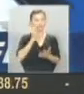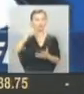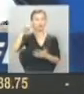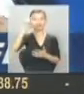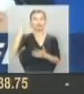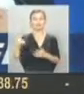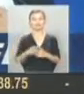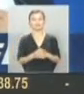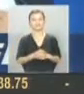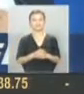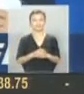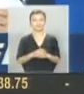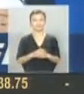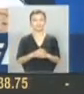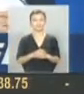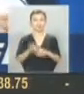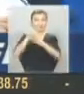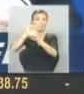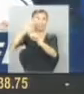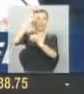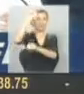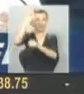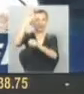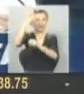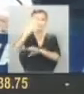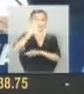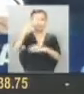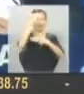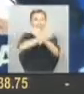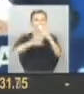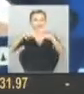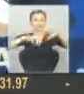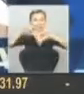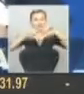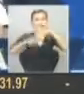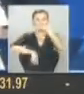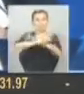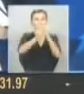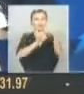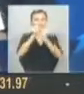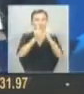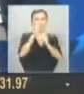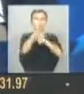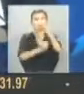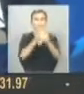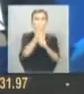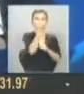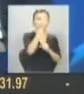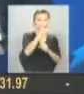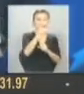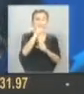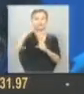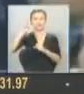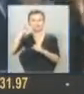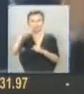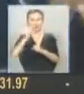FIFA จากการประกาศผลการเลือกเจ้าภาพฟุตบอลโลกในปี2018และ2022เมื่อคืนก็ปรากฏว่ารัส